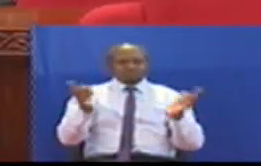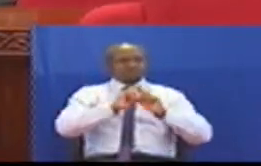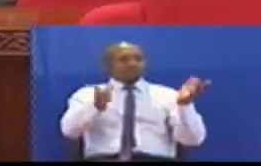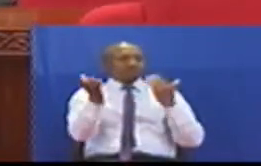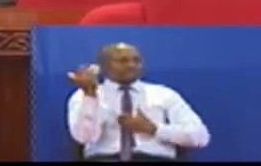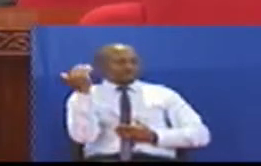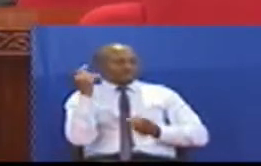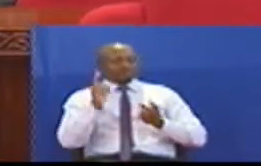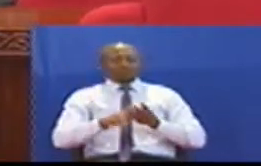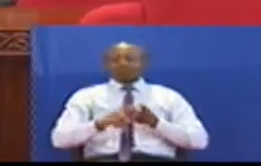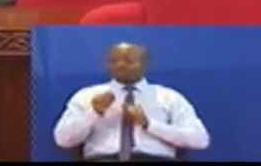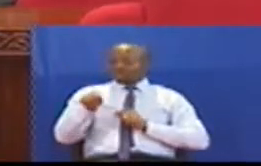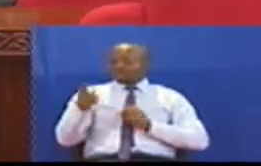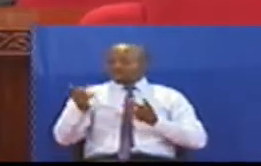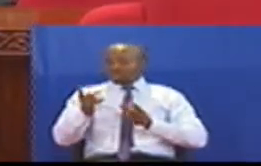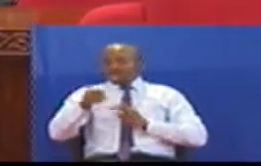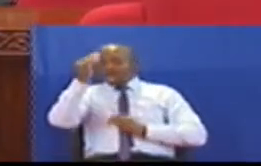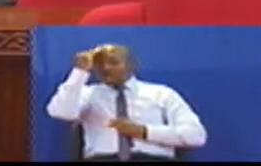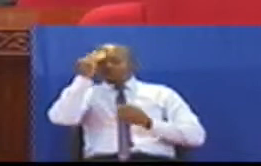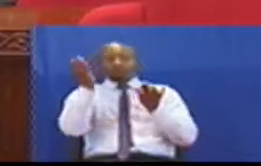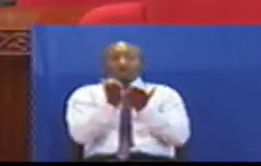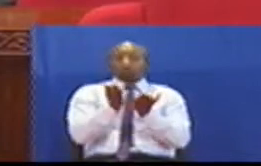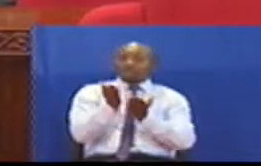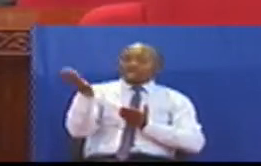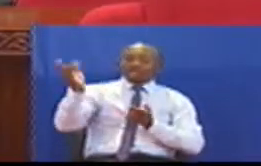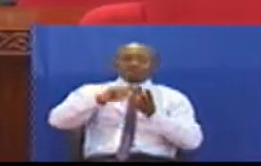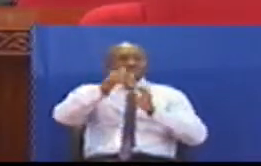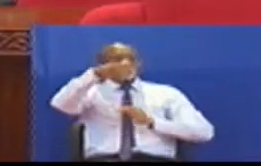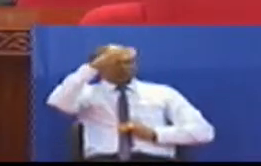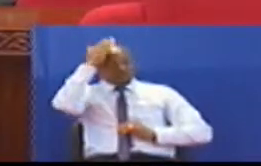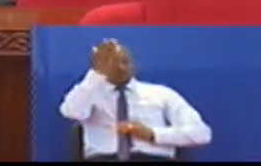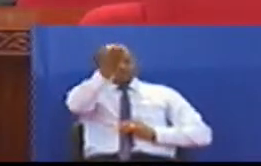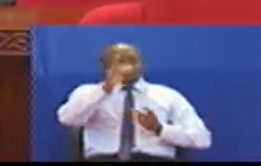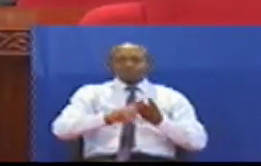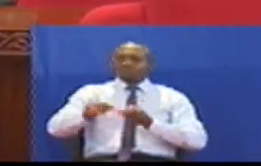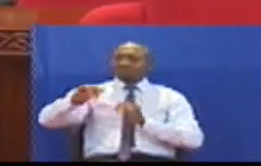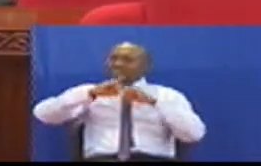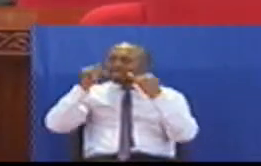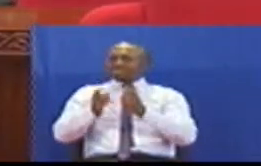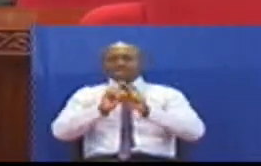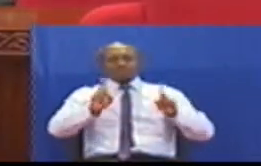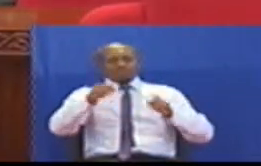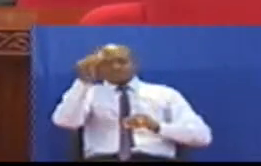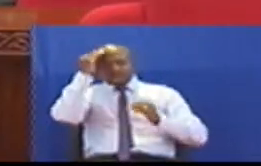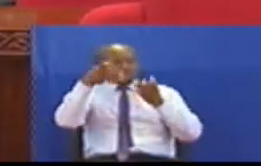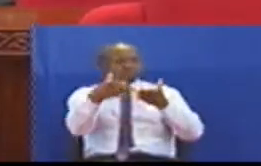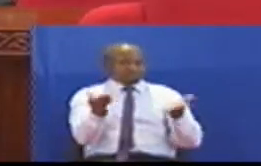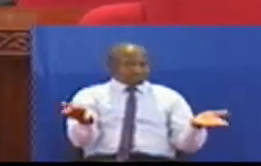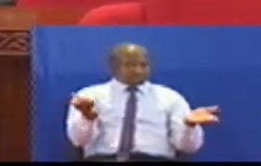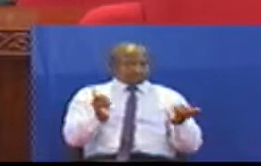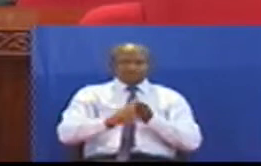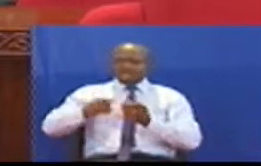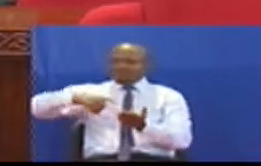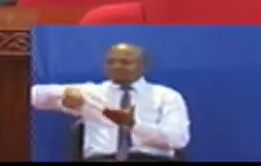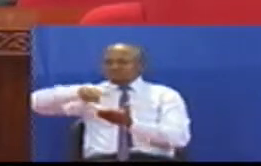nyuma. Hii ni pamoja na elimu mashuleni na vioni na hata taasisi mbalimbali. Mheshimiwa Spika, vituo